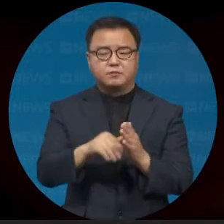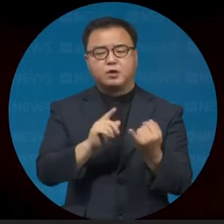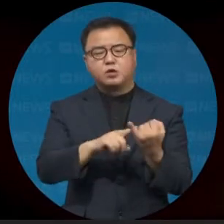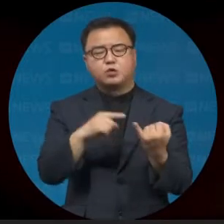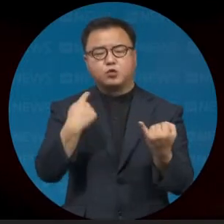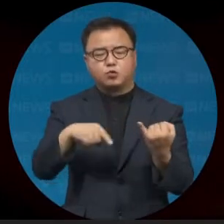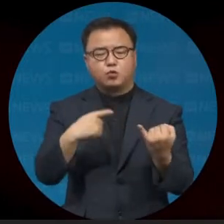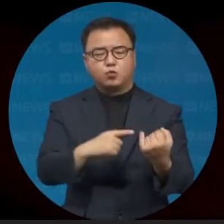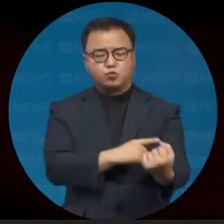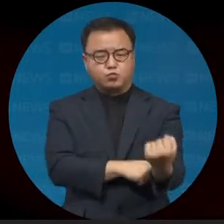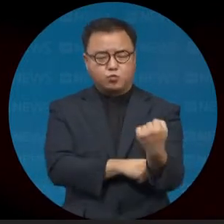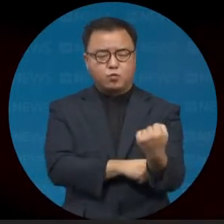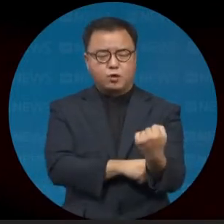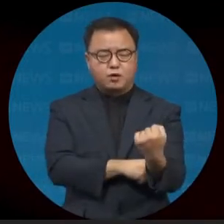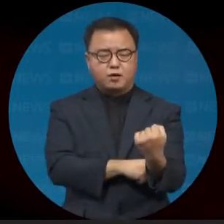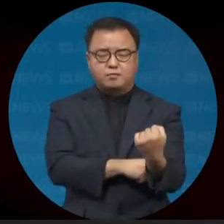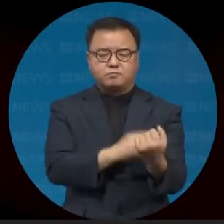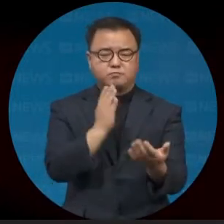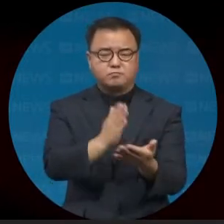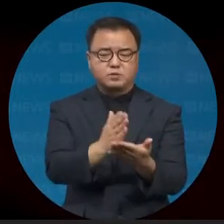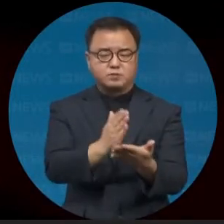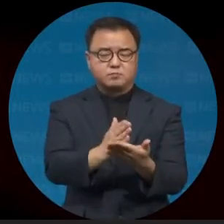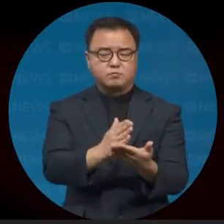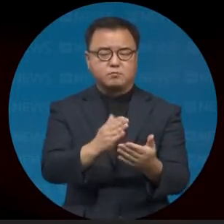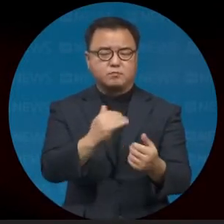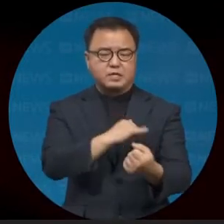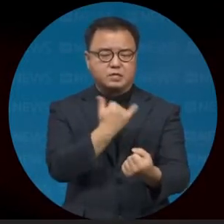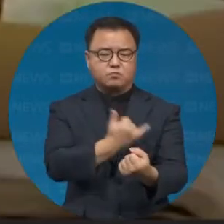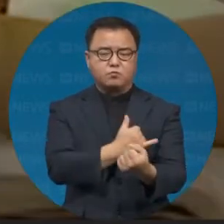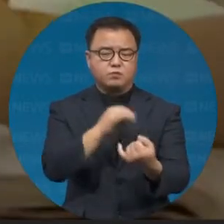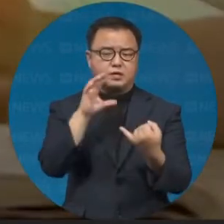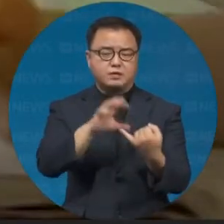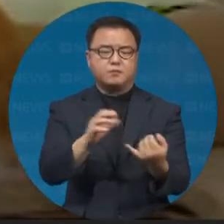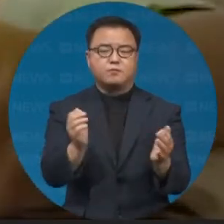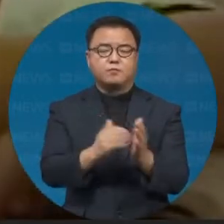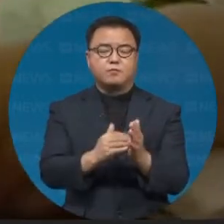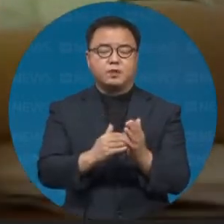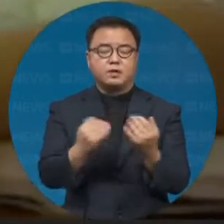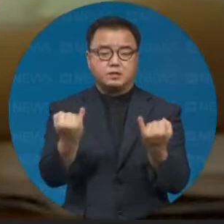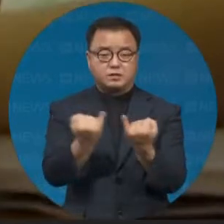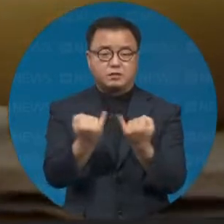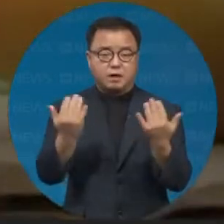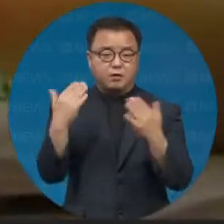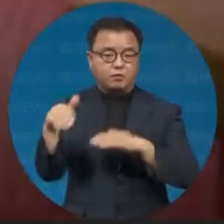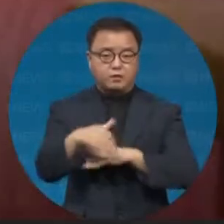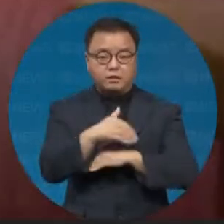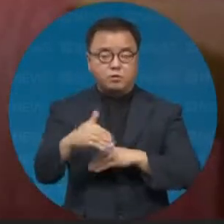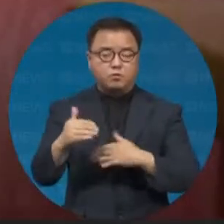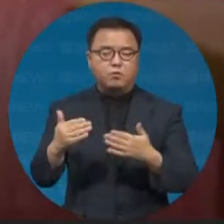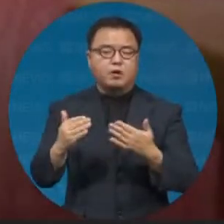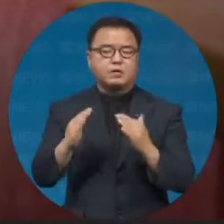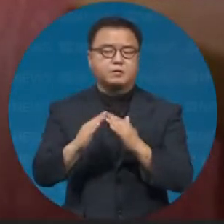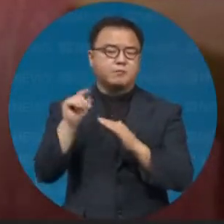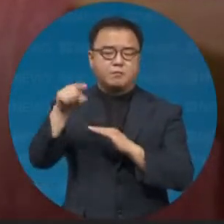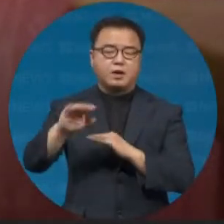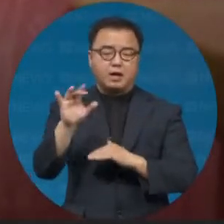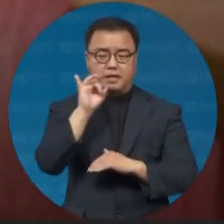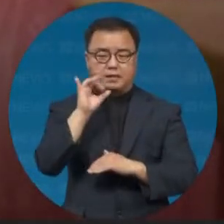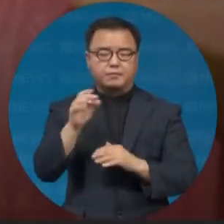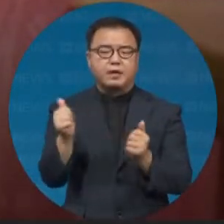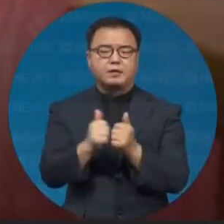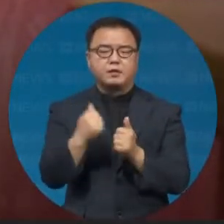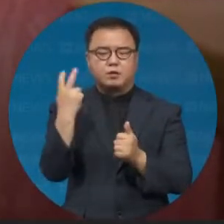억압했습니다. 여성은 학교에 가거나 밖에서 일할 수 없었고 남성 보호자 없이는 외출도